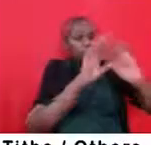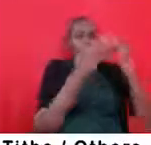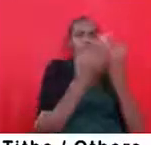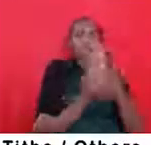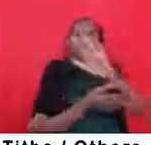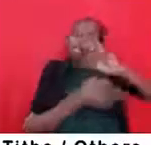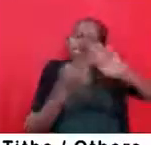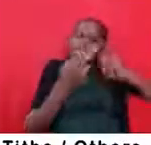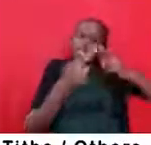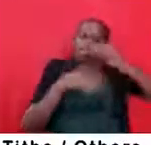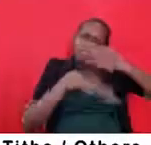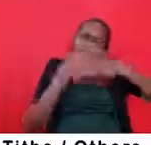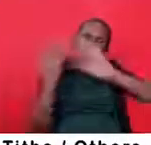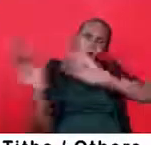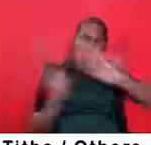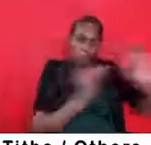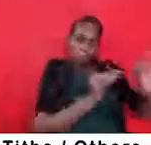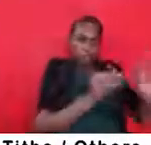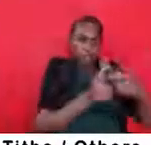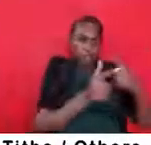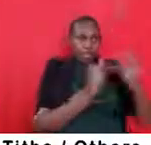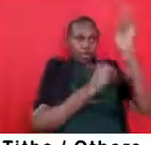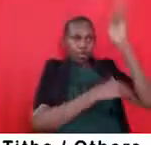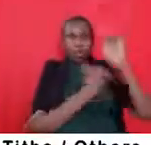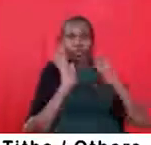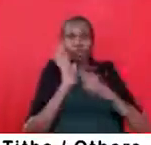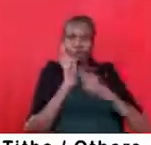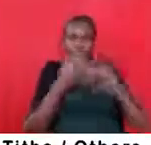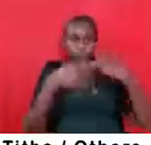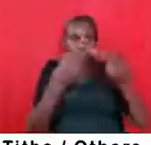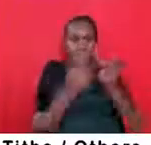yako, kuja nikuoneshe penye mimi nitakuweka.